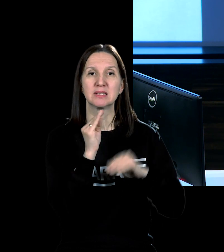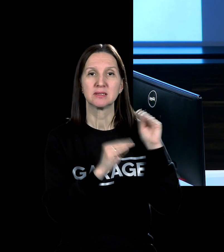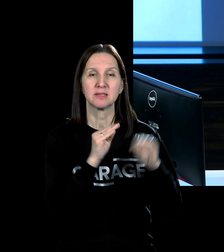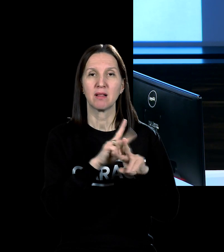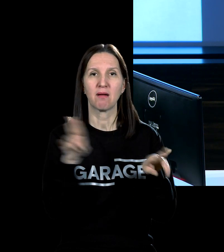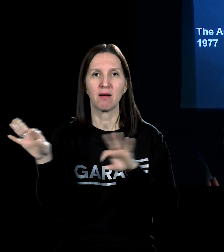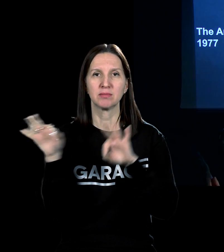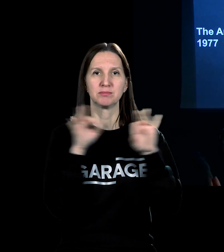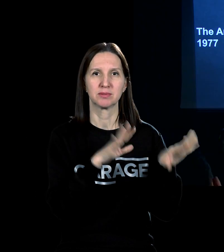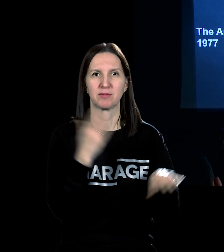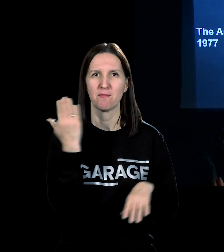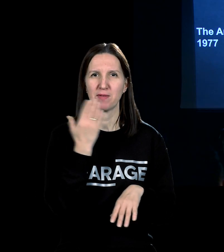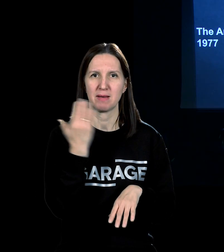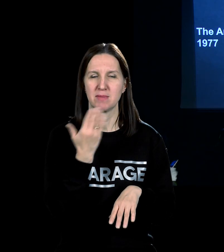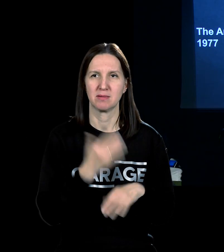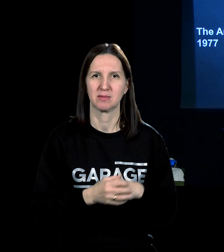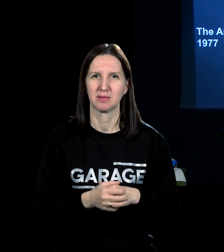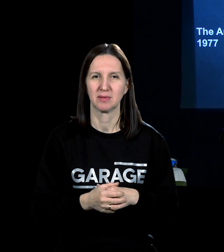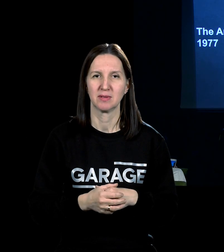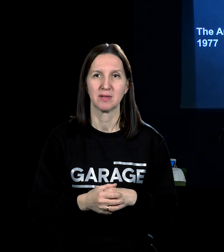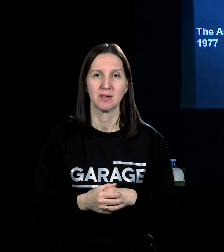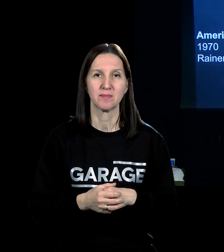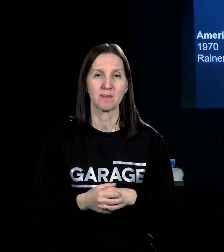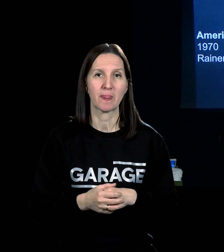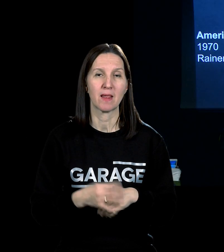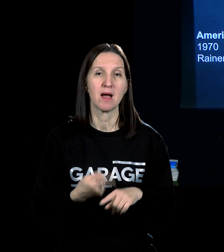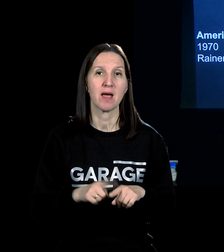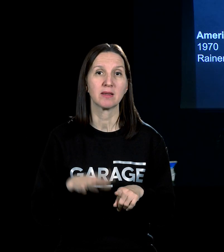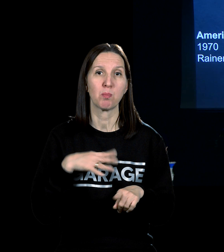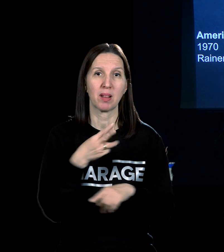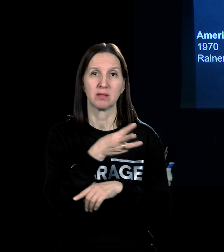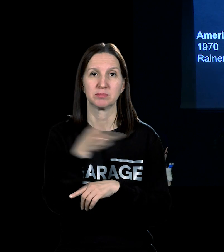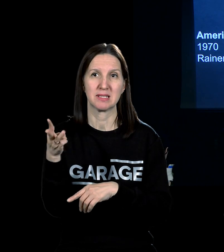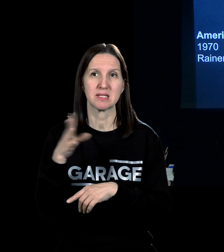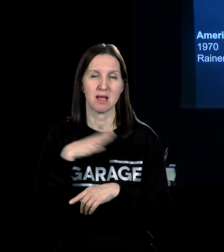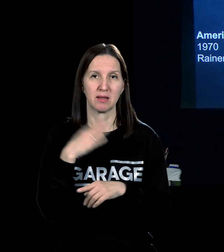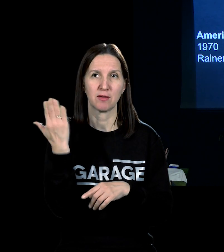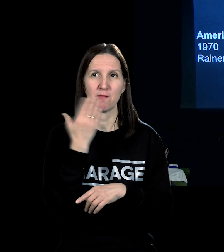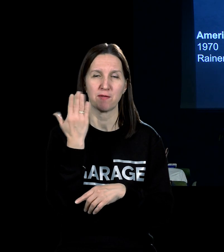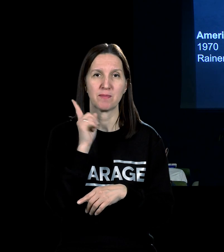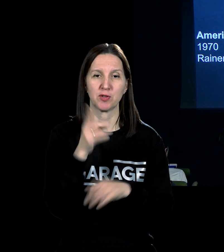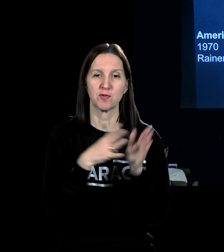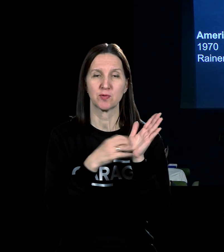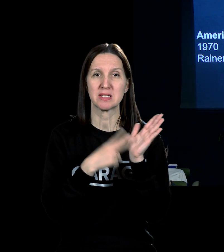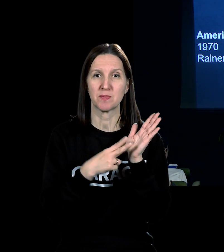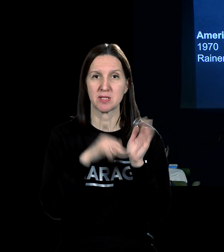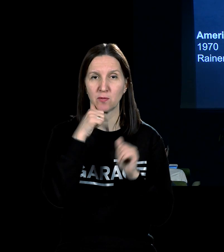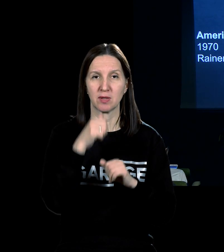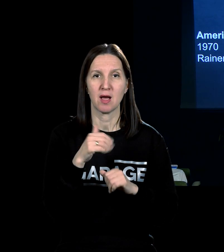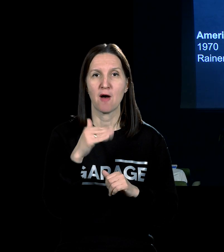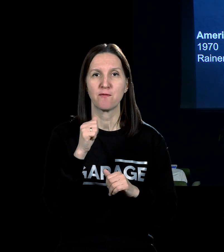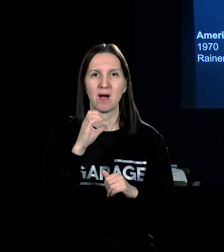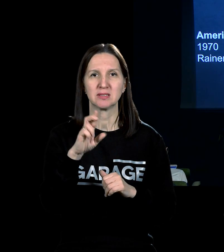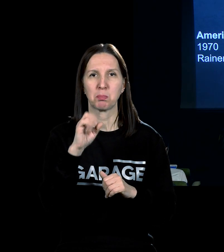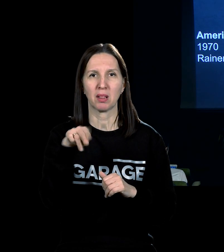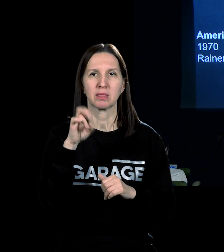цитата из кинофильма, как материализация цитаты из кинофильма. Это снятый в 70-м году фильм Фассбиндера «Американский солдат».